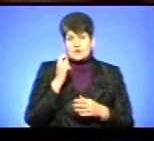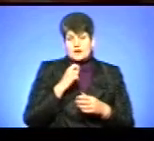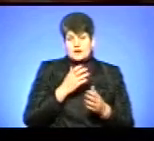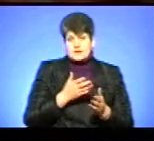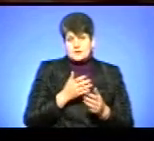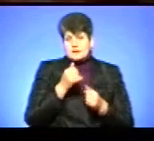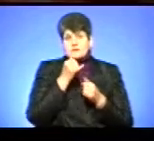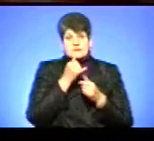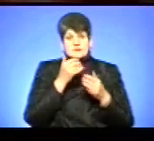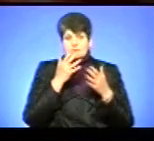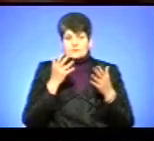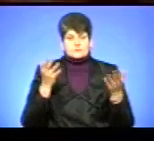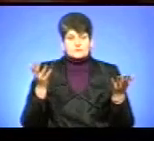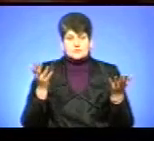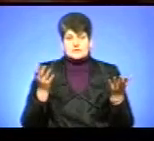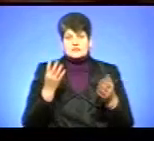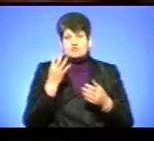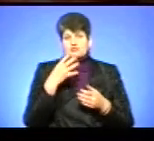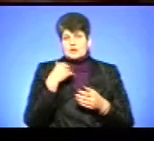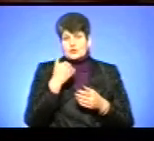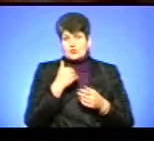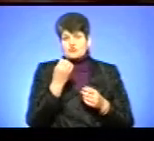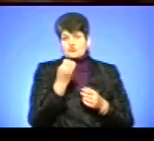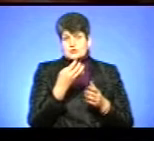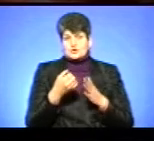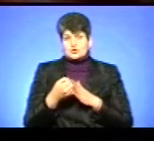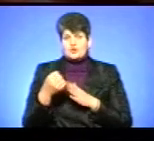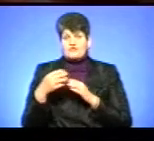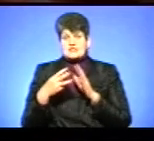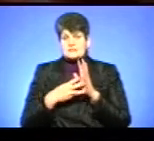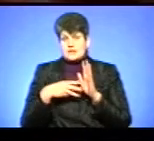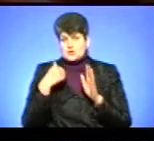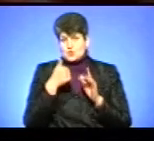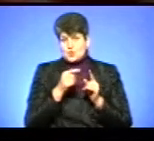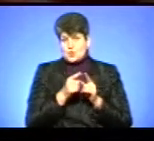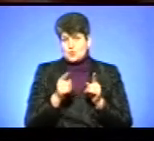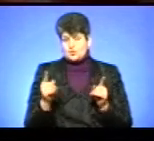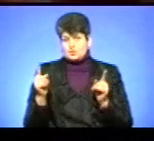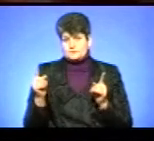не спромоглася за 4 роки від 14 до 18 року